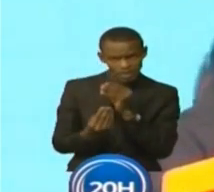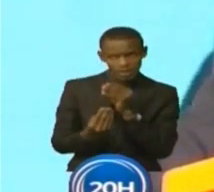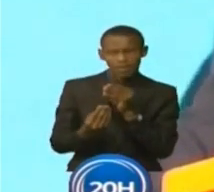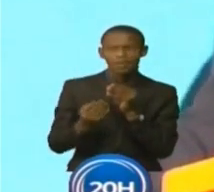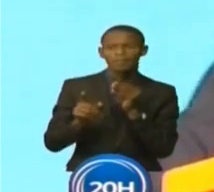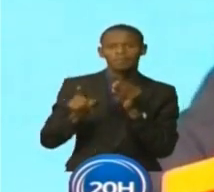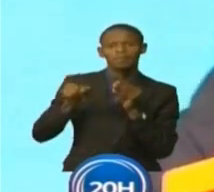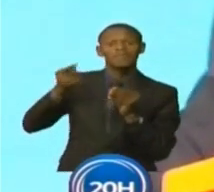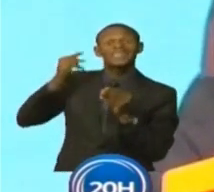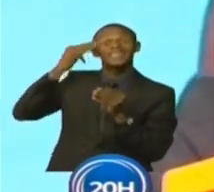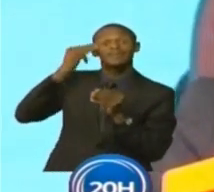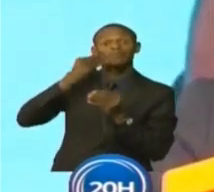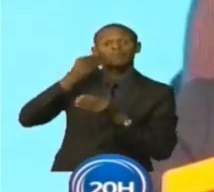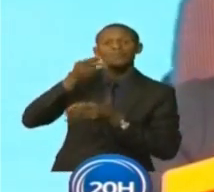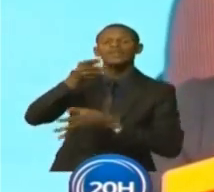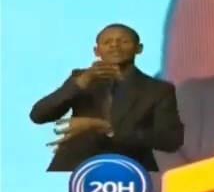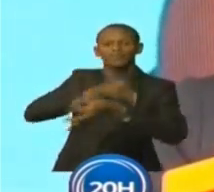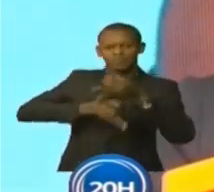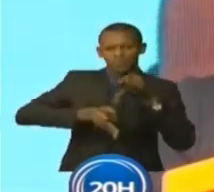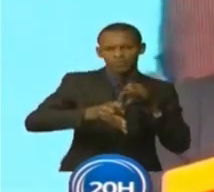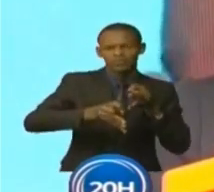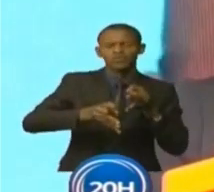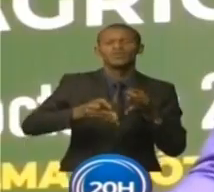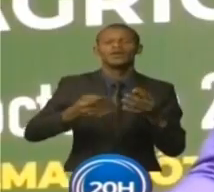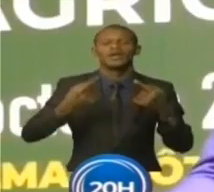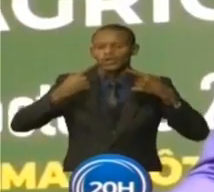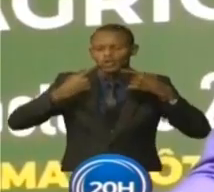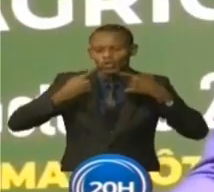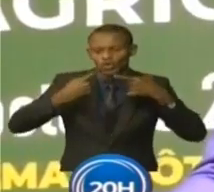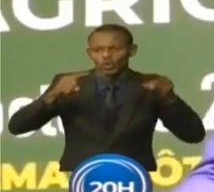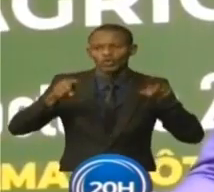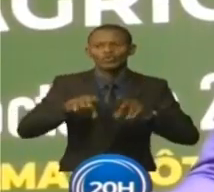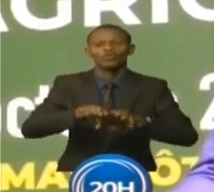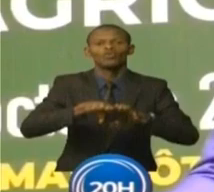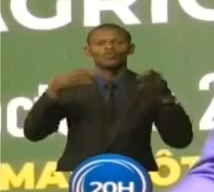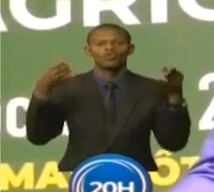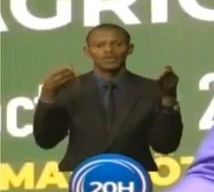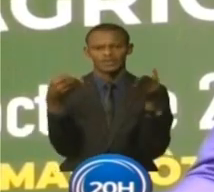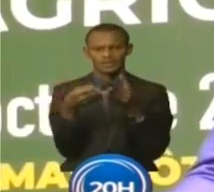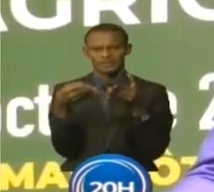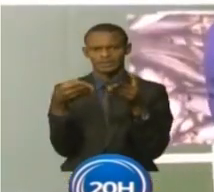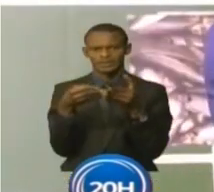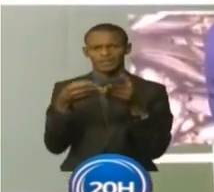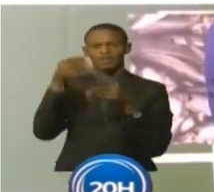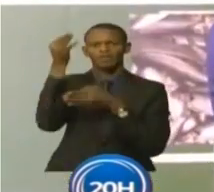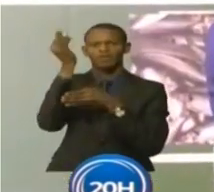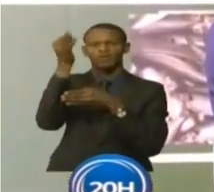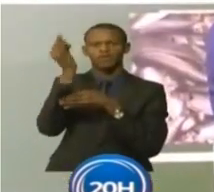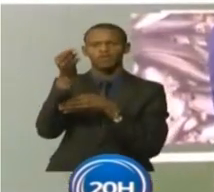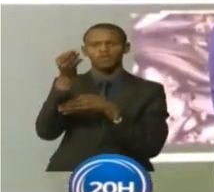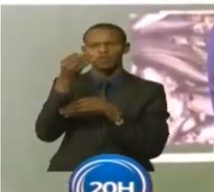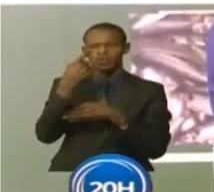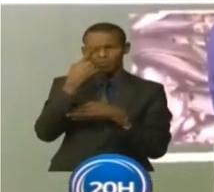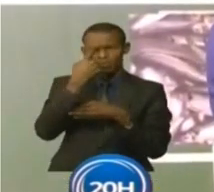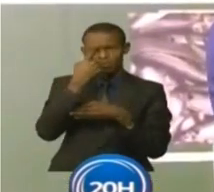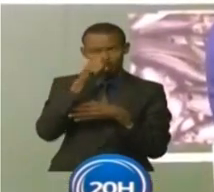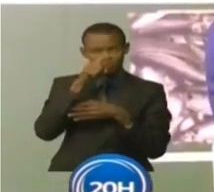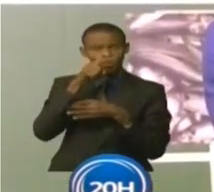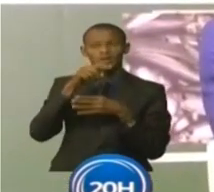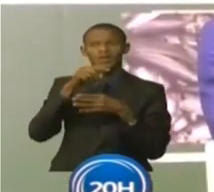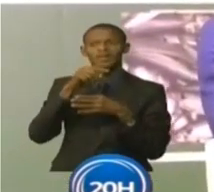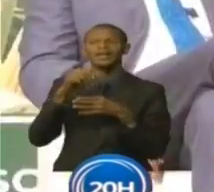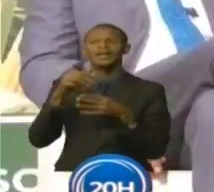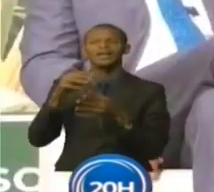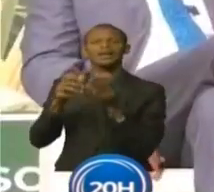DRC Agribusiness, forum organisé par les ministères de l'Agriculture et des Finances. Les investisseurs,